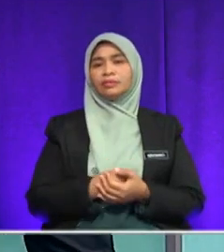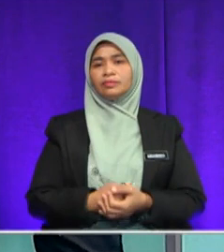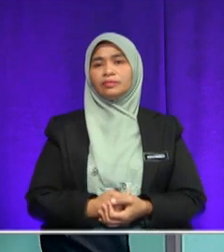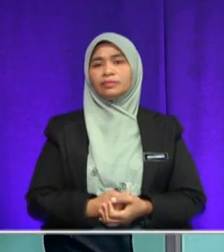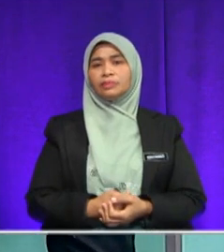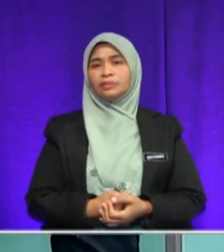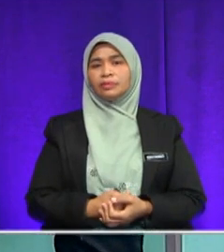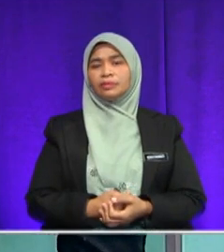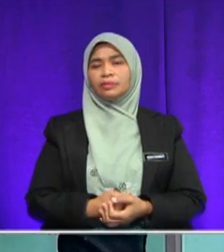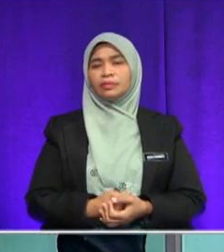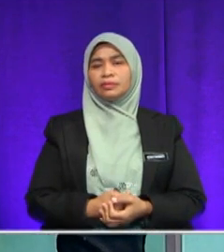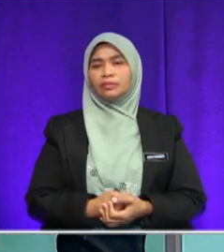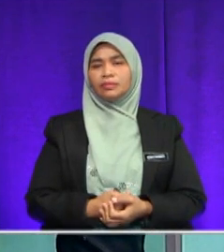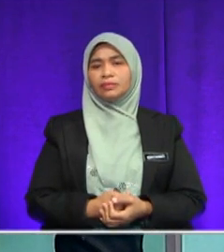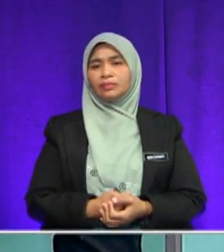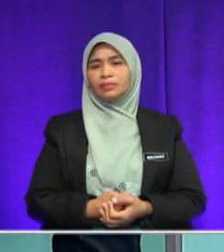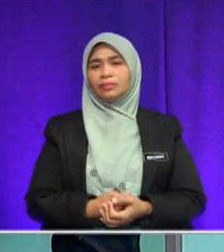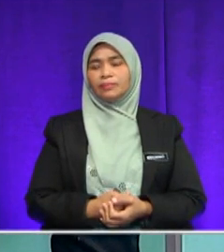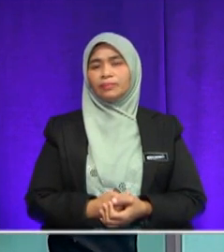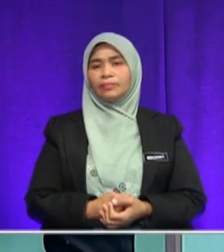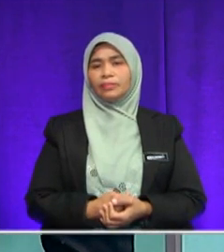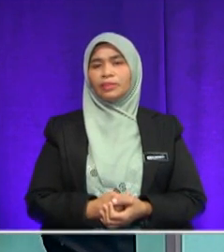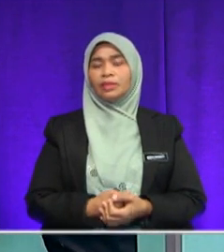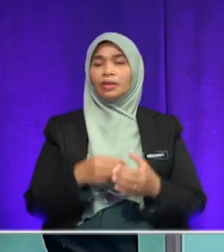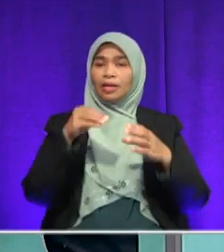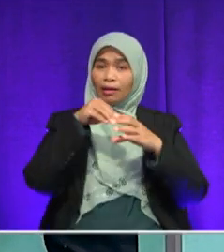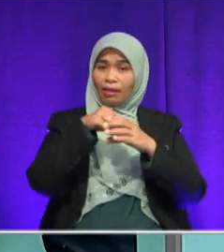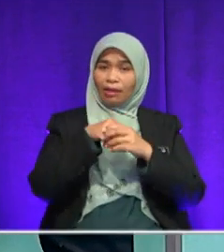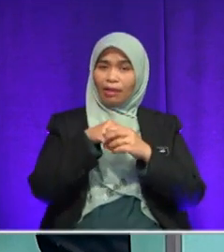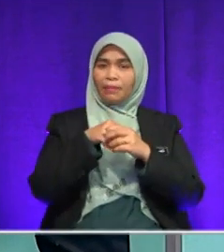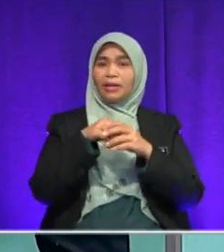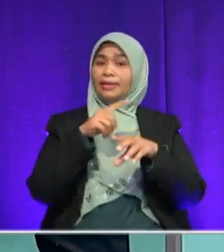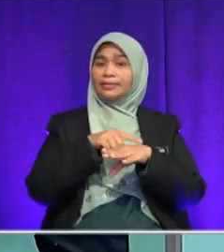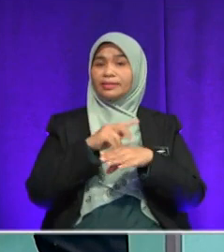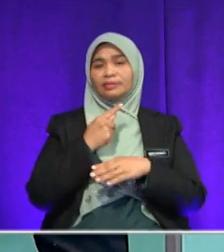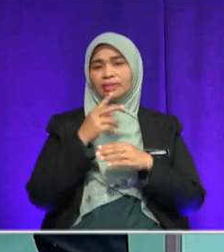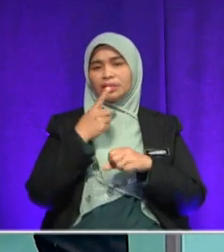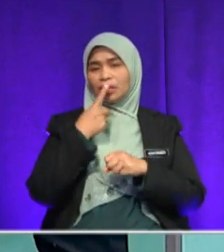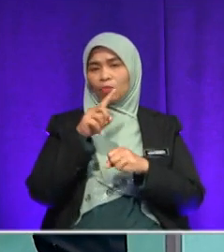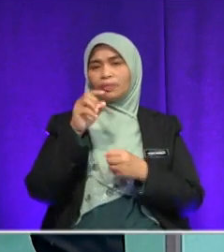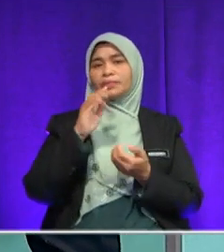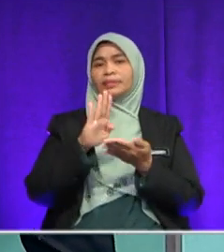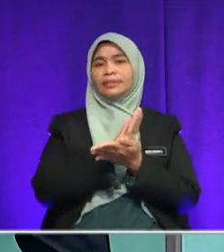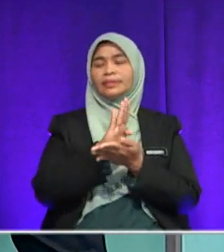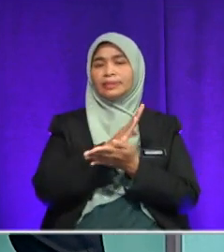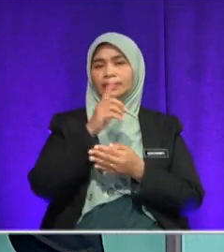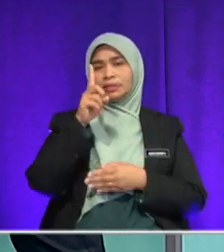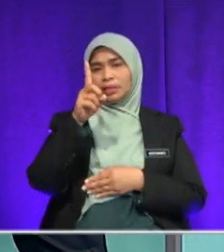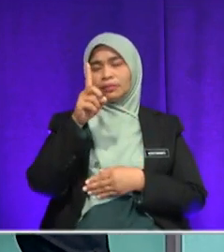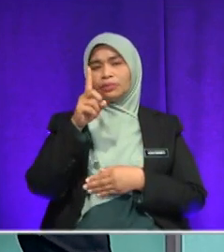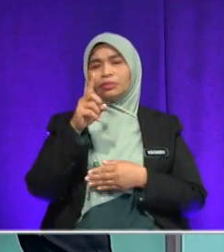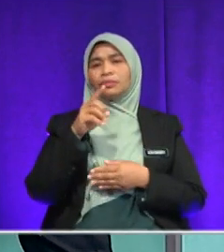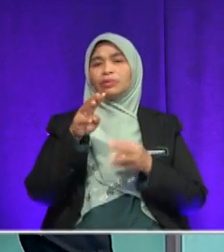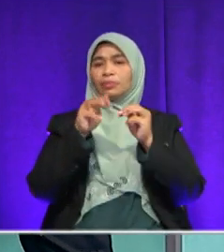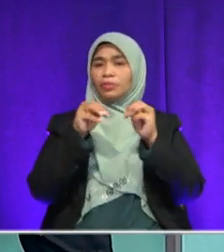cikgu kongsikan kepada murid-murid. So dalam kita menjawab kertas satu, biasanya kita perlu